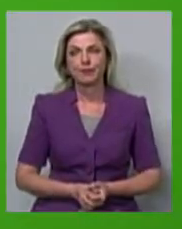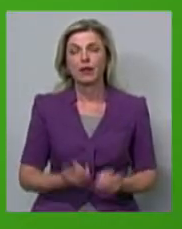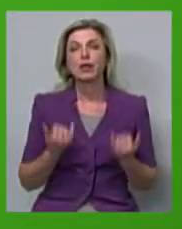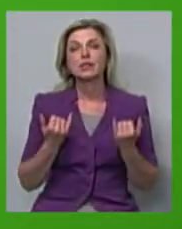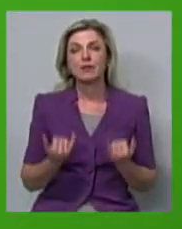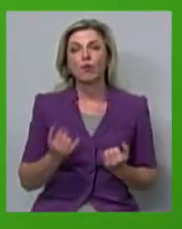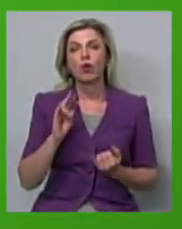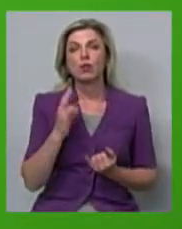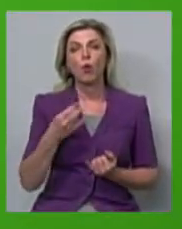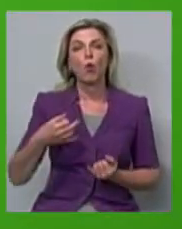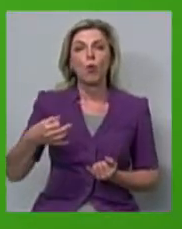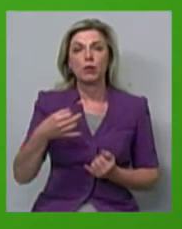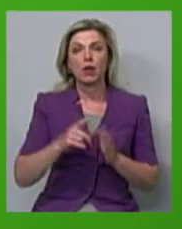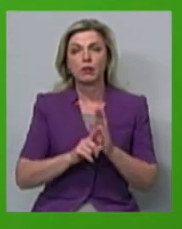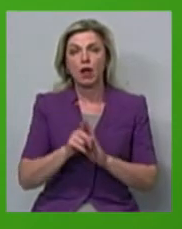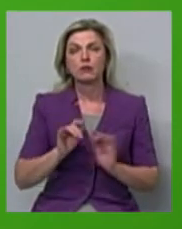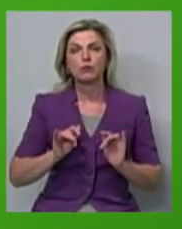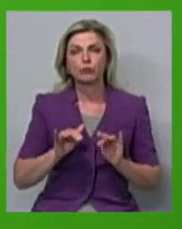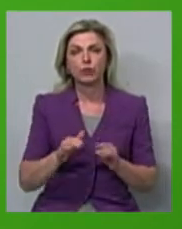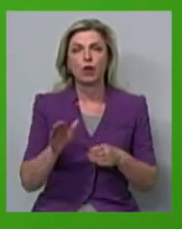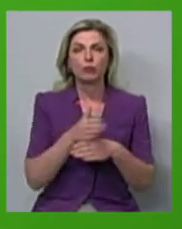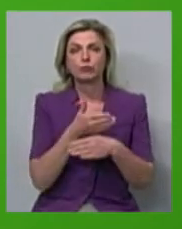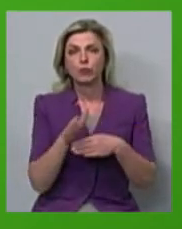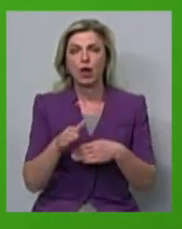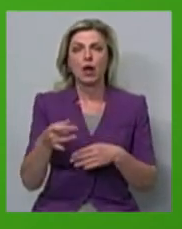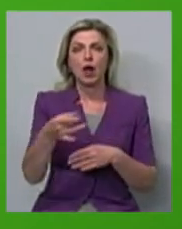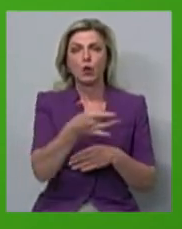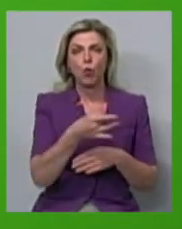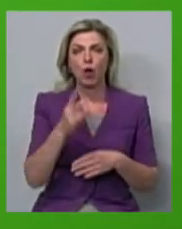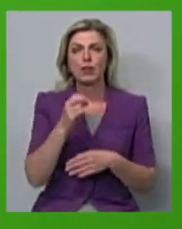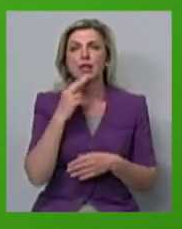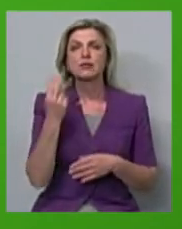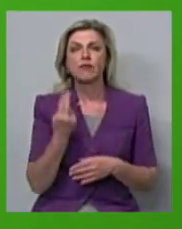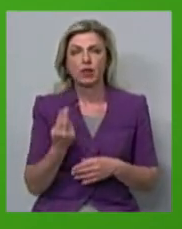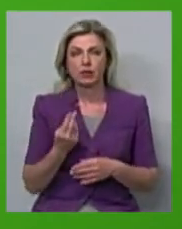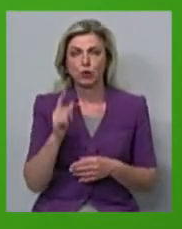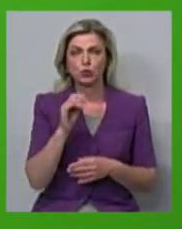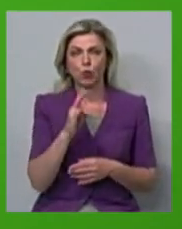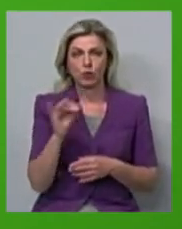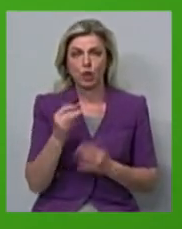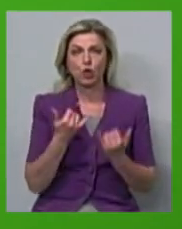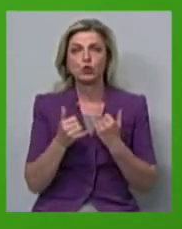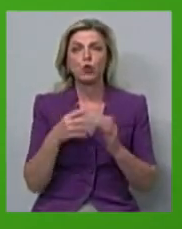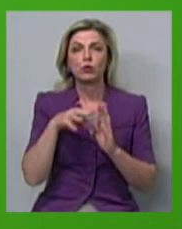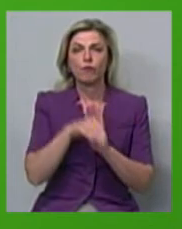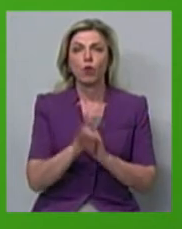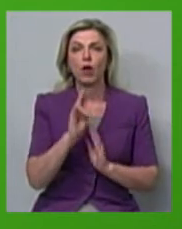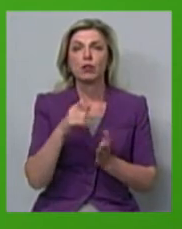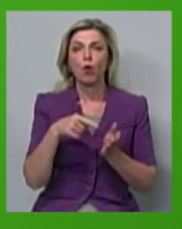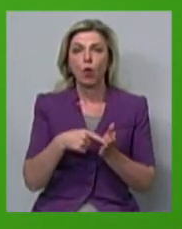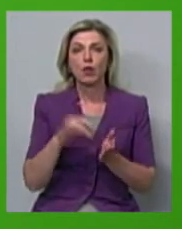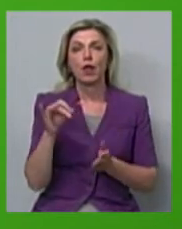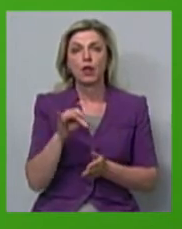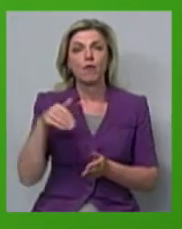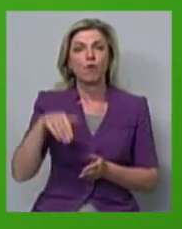Відсьогодні у Миколаївській області почав діяти новий поділ районів на кольорові карантинні зони. До жовтої увійшли міста Миколаїв та Вознесенськ,